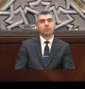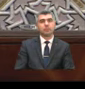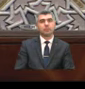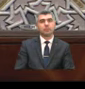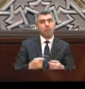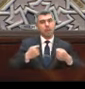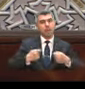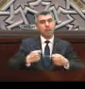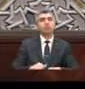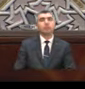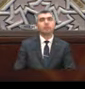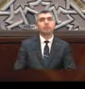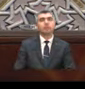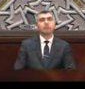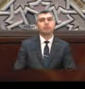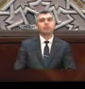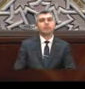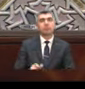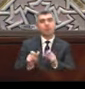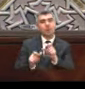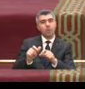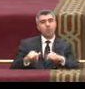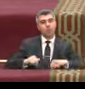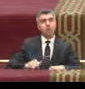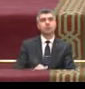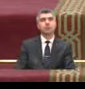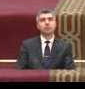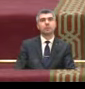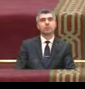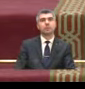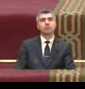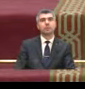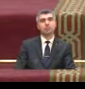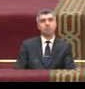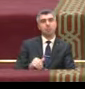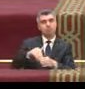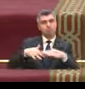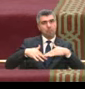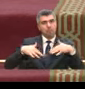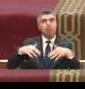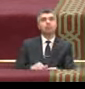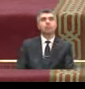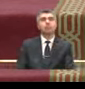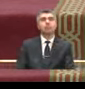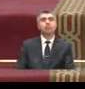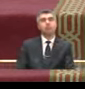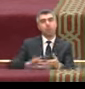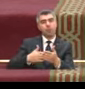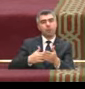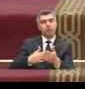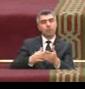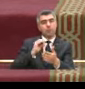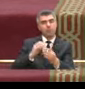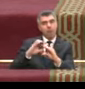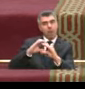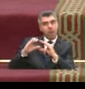السيد الرئيس، السيدات والسادة الوزراء، السيدات والسادة الأعضاء المحترمين، توجت جولات